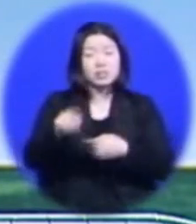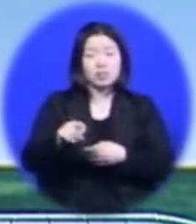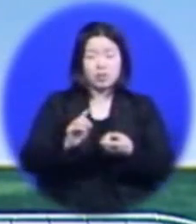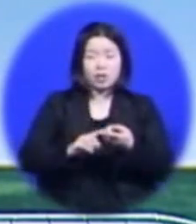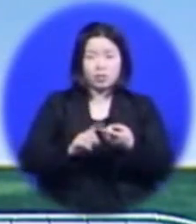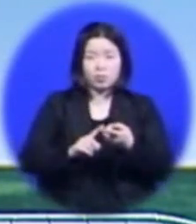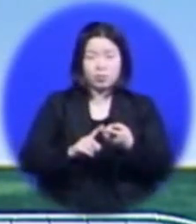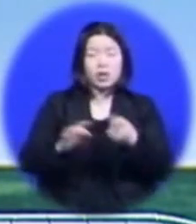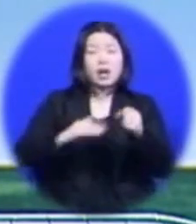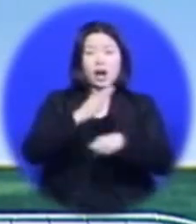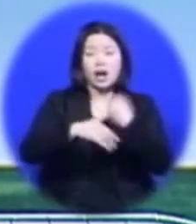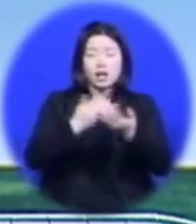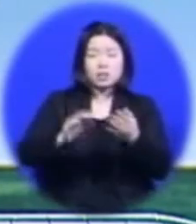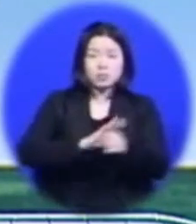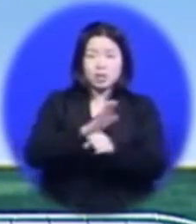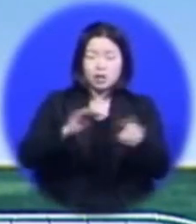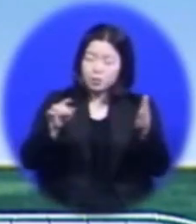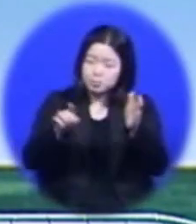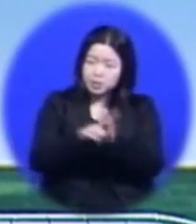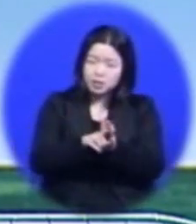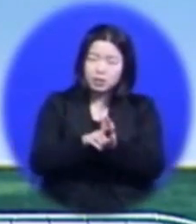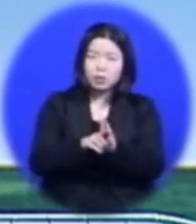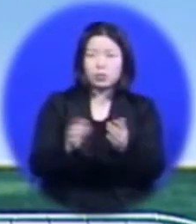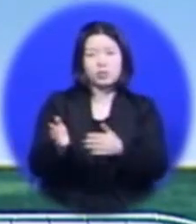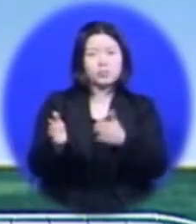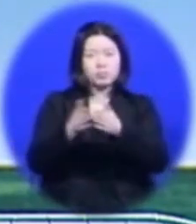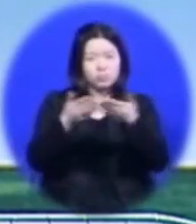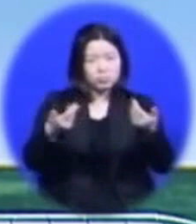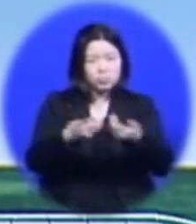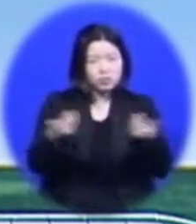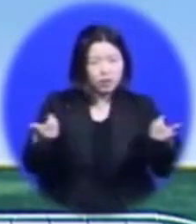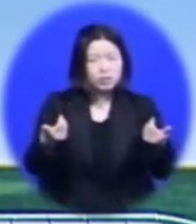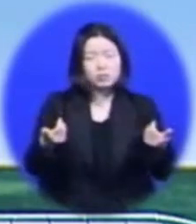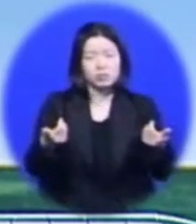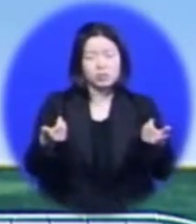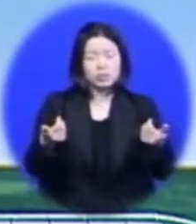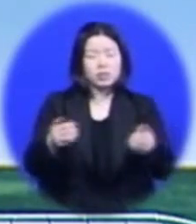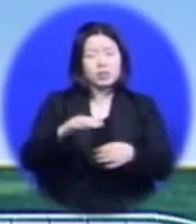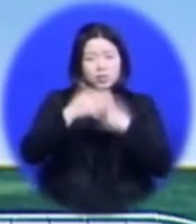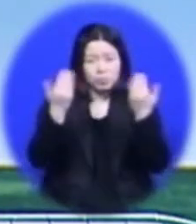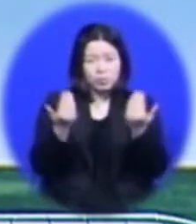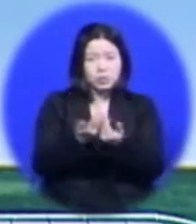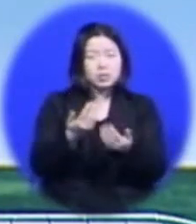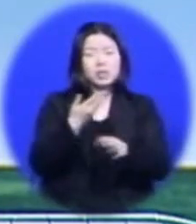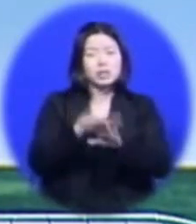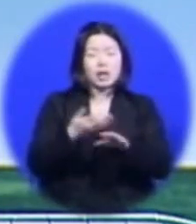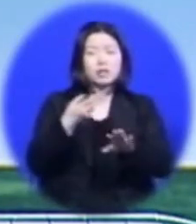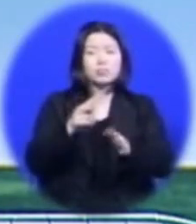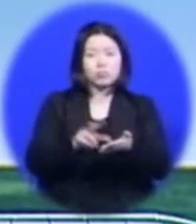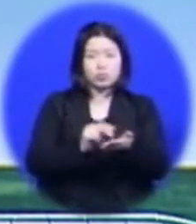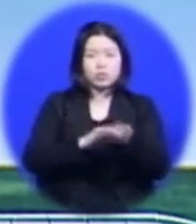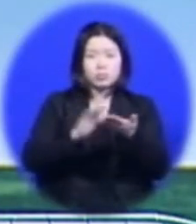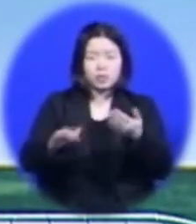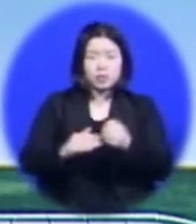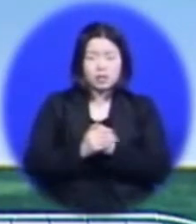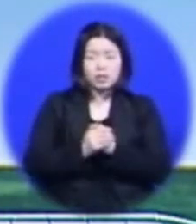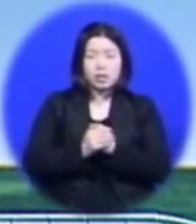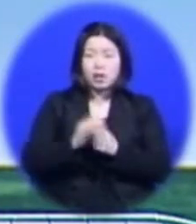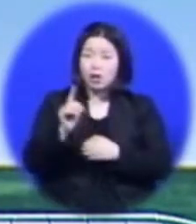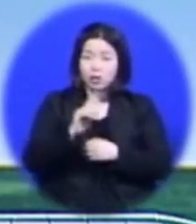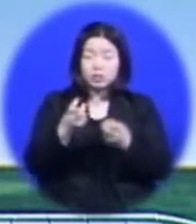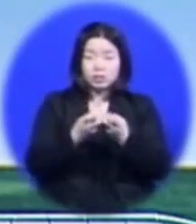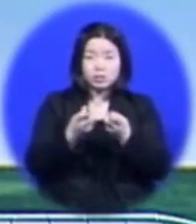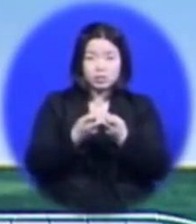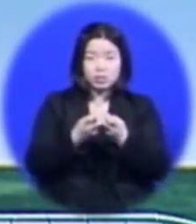하나님의 사랑을 믿는 거하고는 다른 문제예요. 전혀 다른 문제입니다. 어떻든지 잘 돼가지고